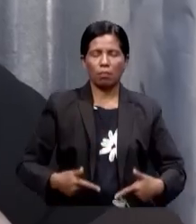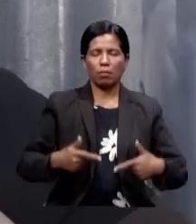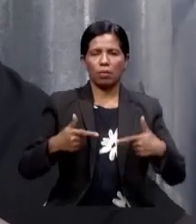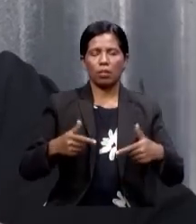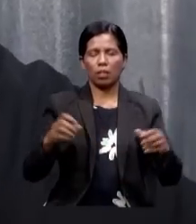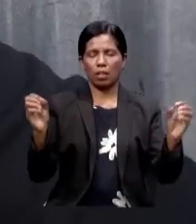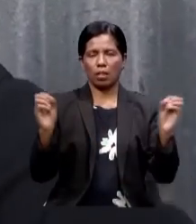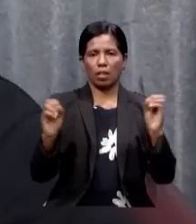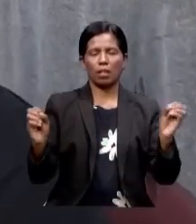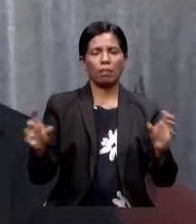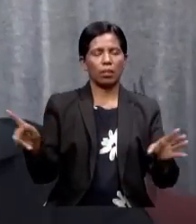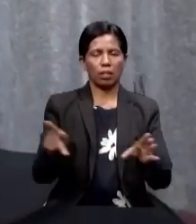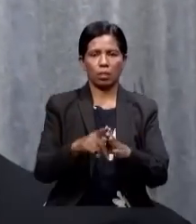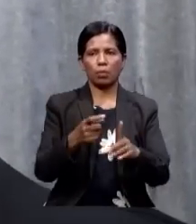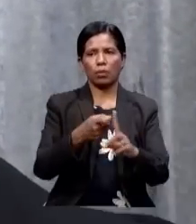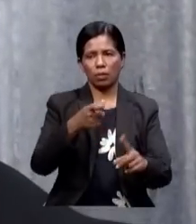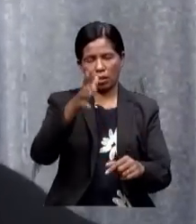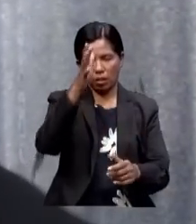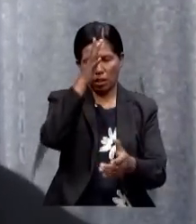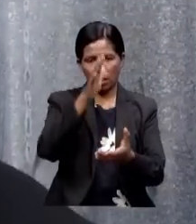presença husi aman ida